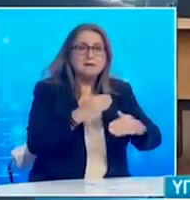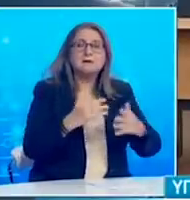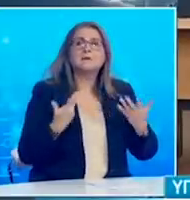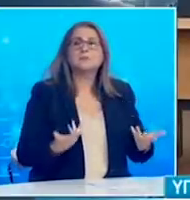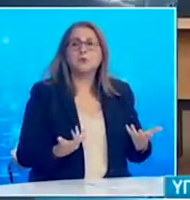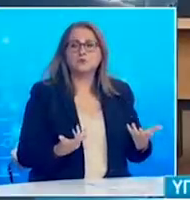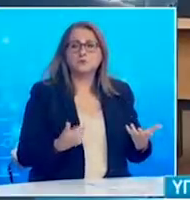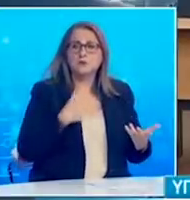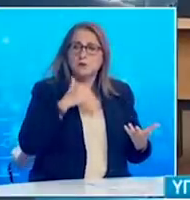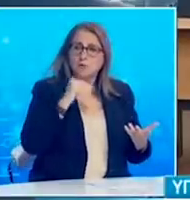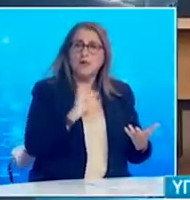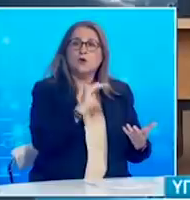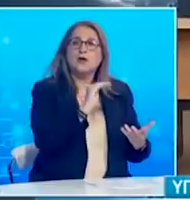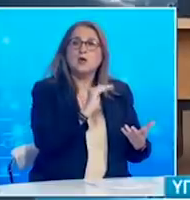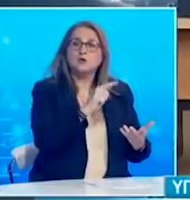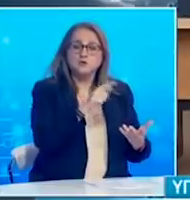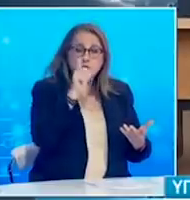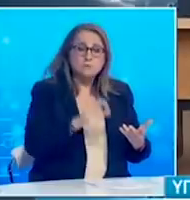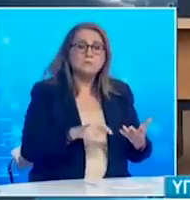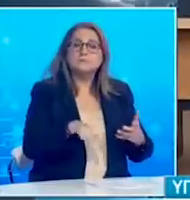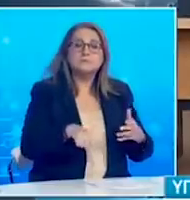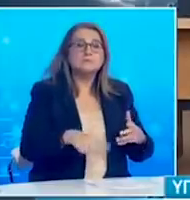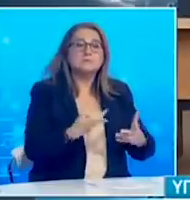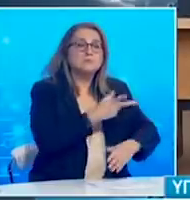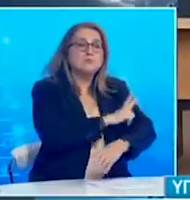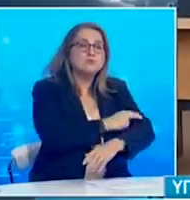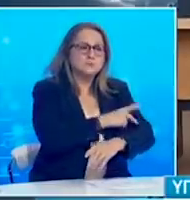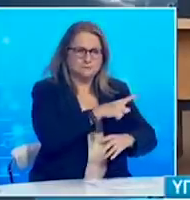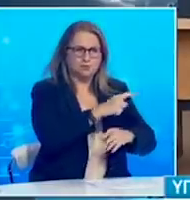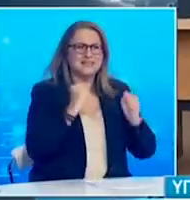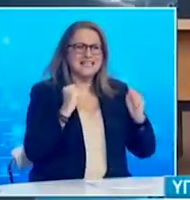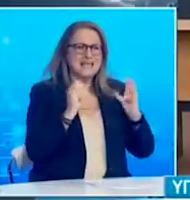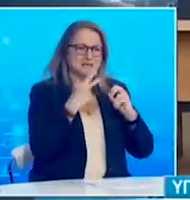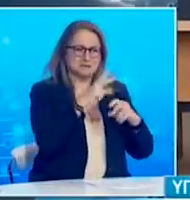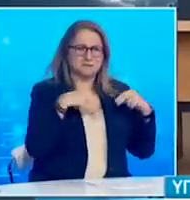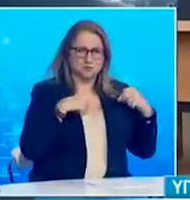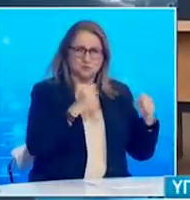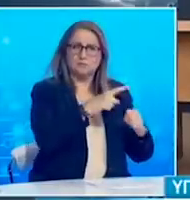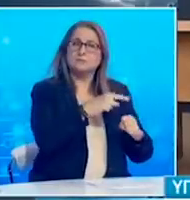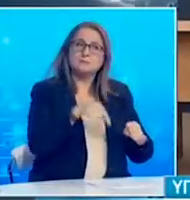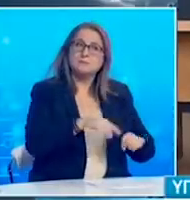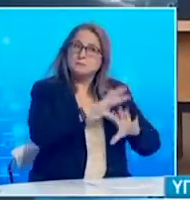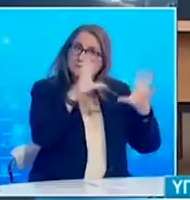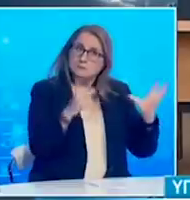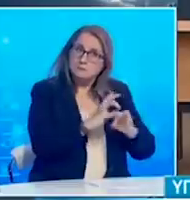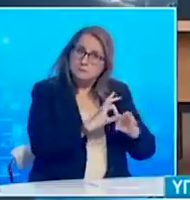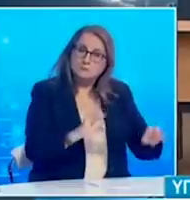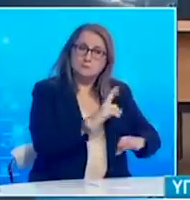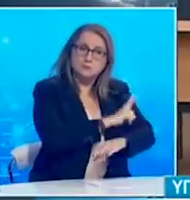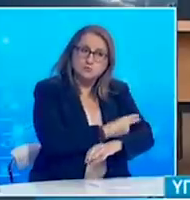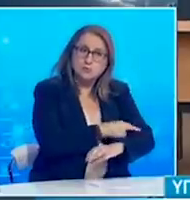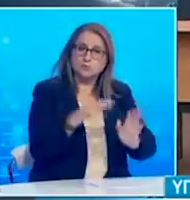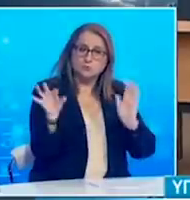Παντοζαμάν μια ερώτηση. Το σύστημα υγείας σήμερα είναι έτοιμο να απέξει έχουν γίνει κάποιες βελτιώσεις σε προσωπικό και